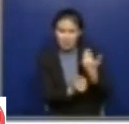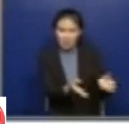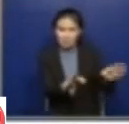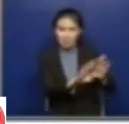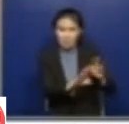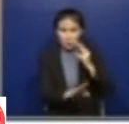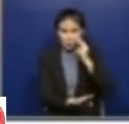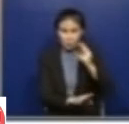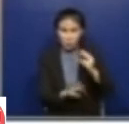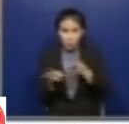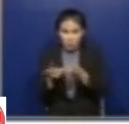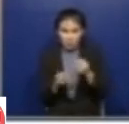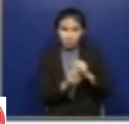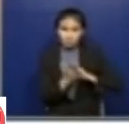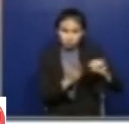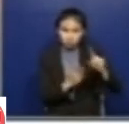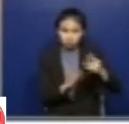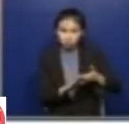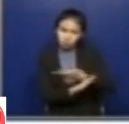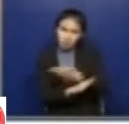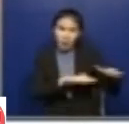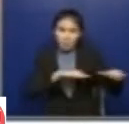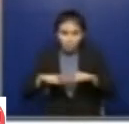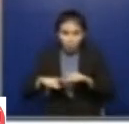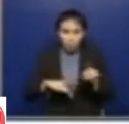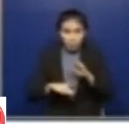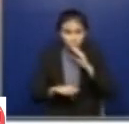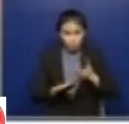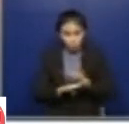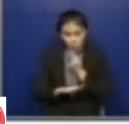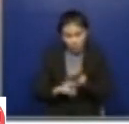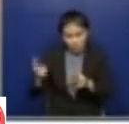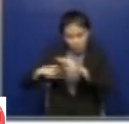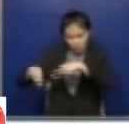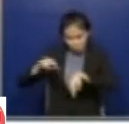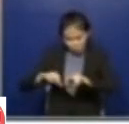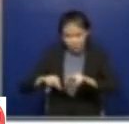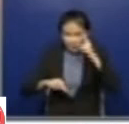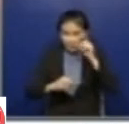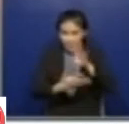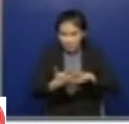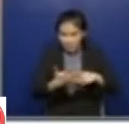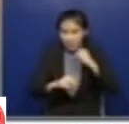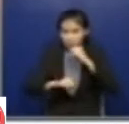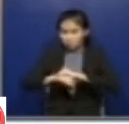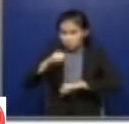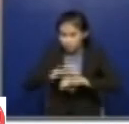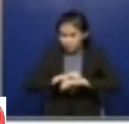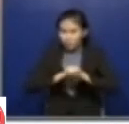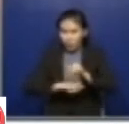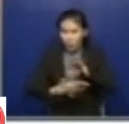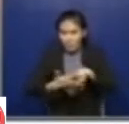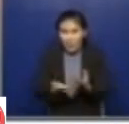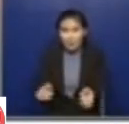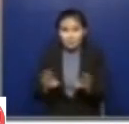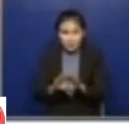ย่างถูกต้องจะต้องมีการเตรียมพร้อมตั้งแต่ตอนสำรวจและการวางแผนก่อสร้างซึ่งต้องเตรียมแผนปิดเหมืองทั้งในระยะสั้